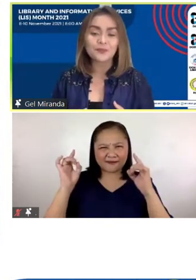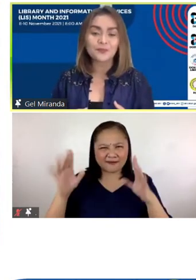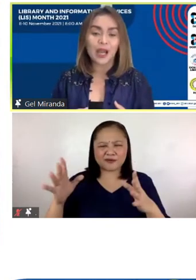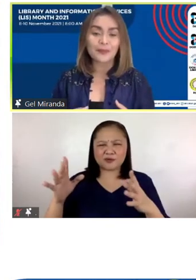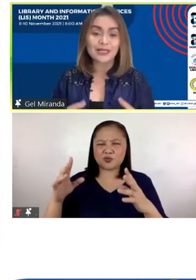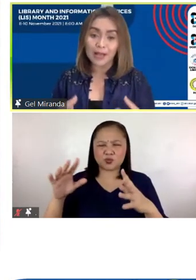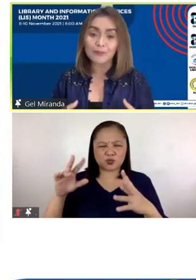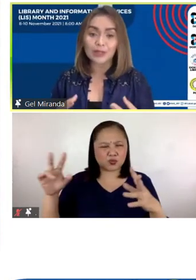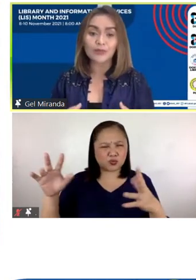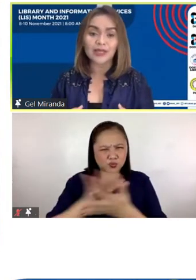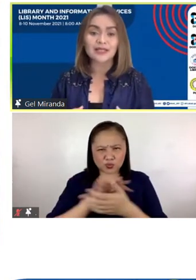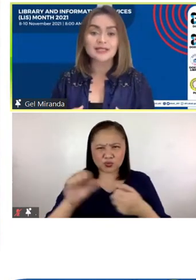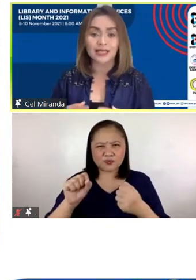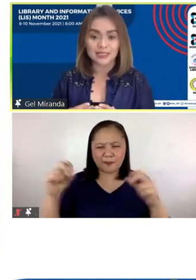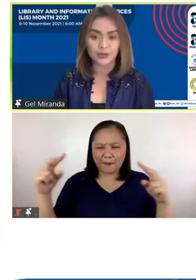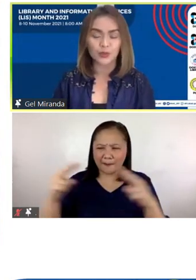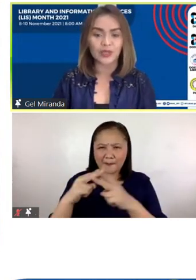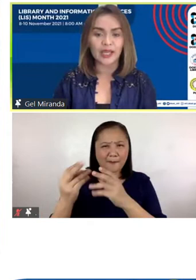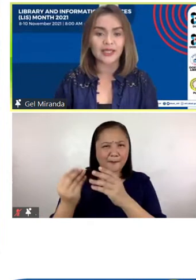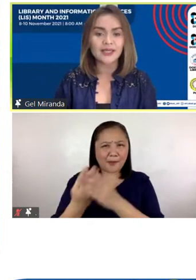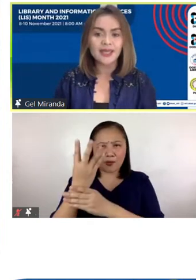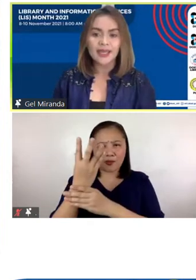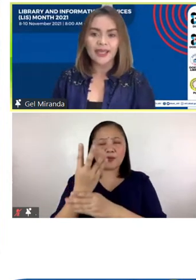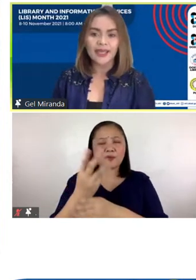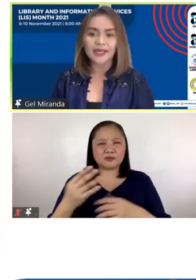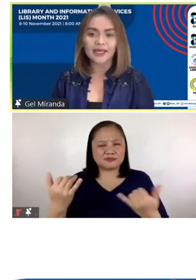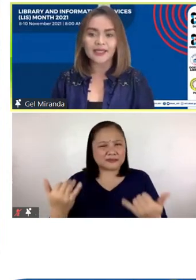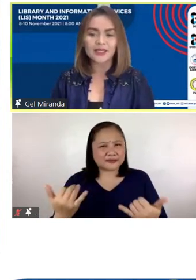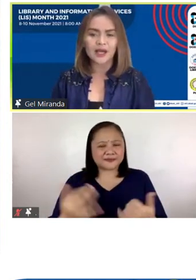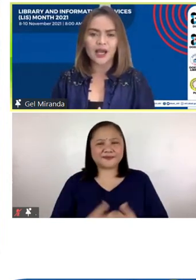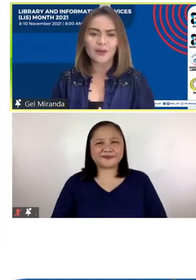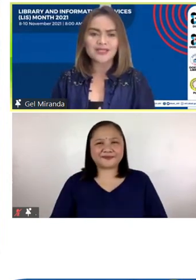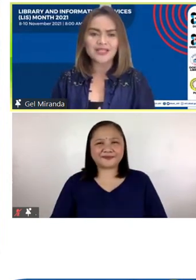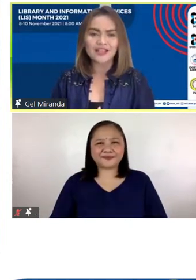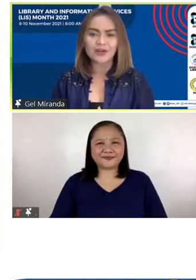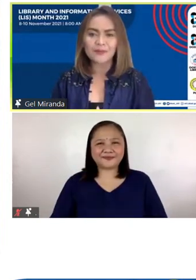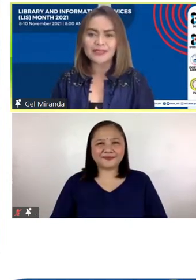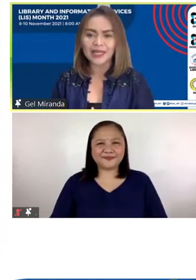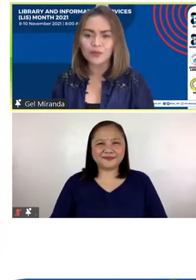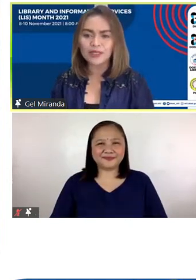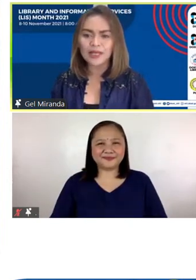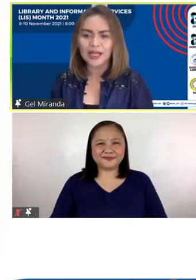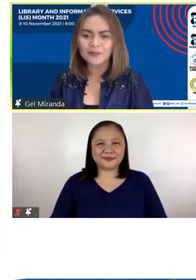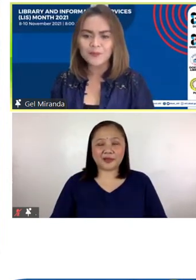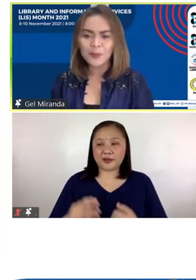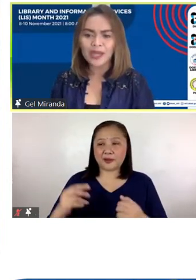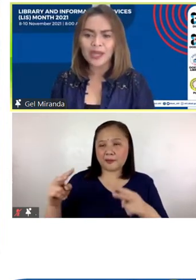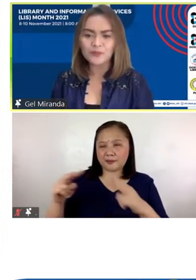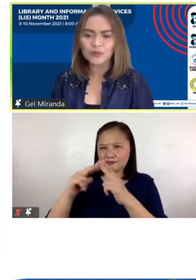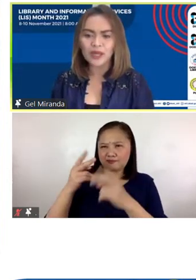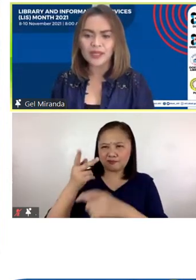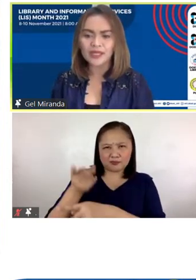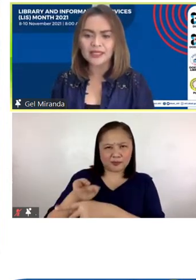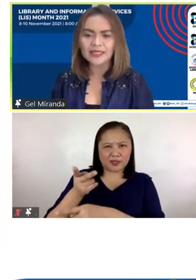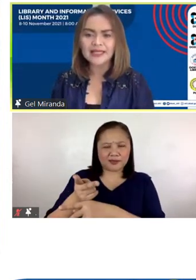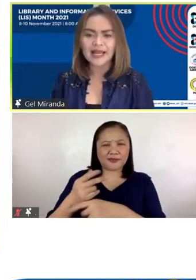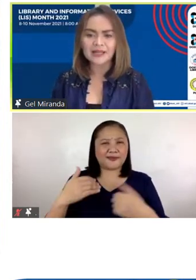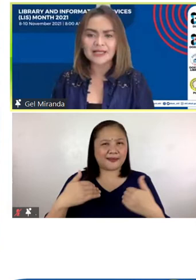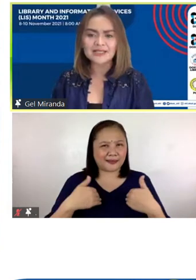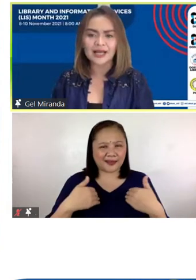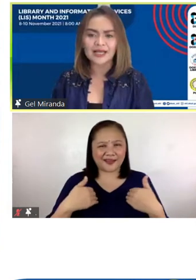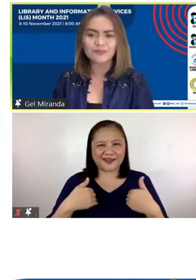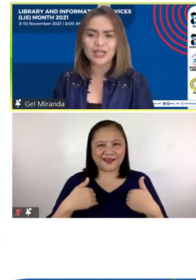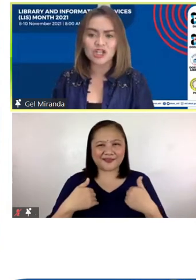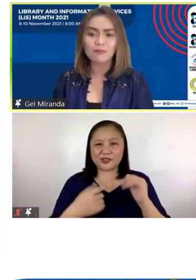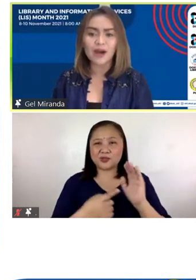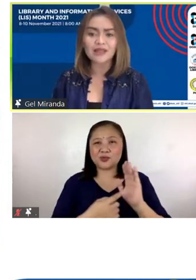mapinsalam pagsabog ng bulkan sa kasalukuyan. And aside from Bantay Bulkan, meron po kaming